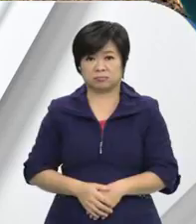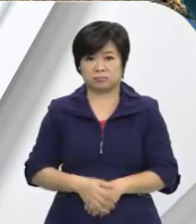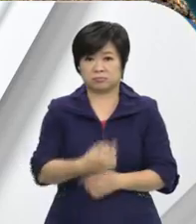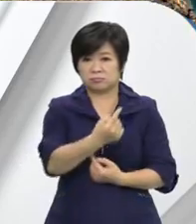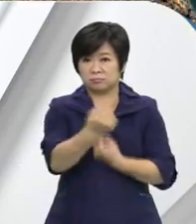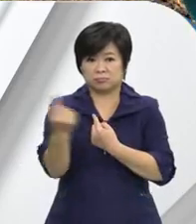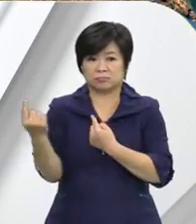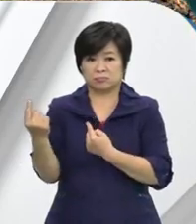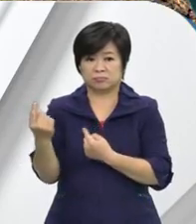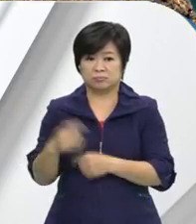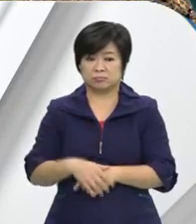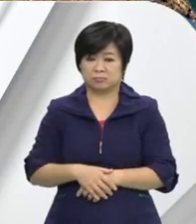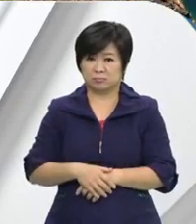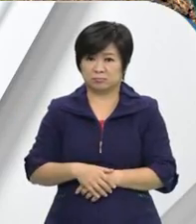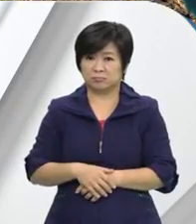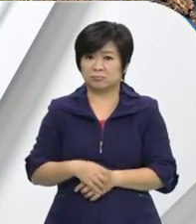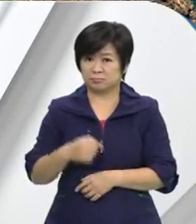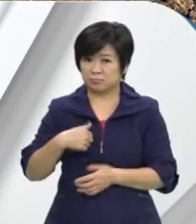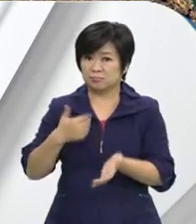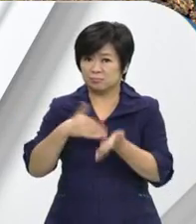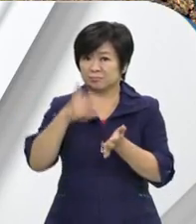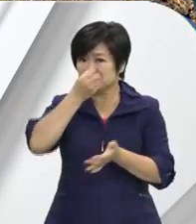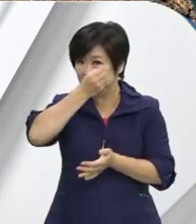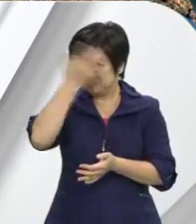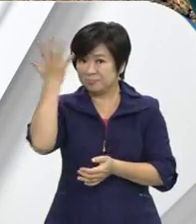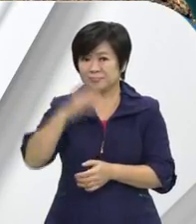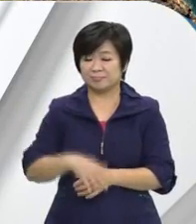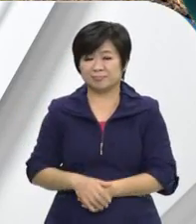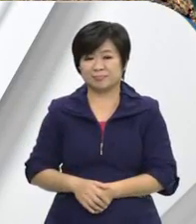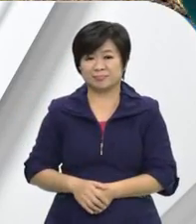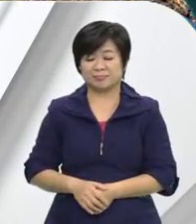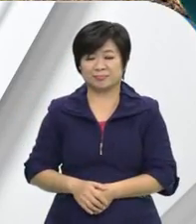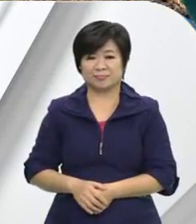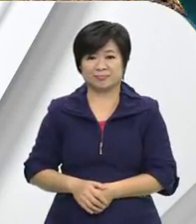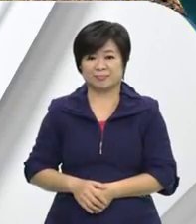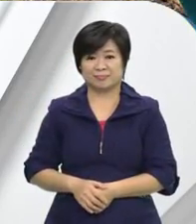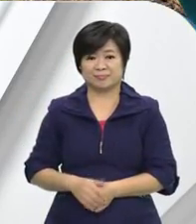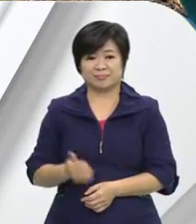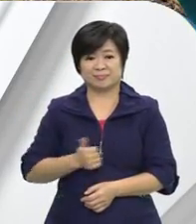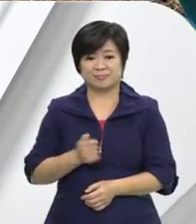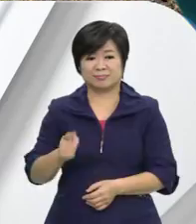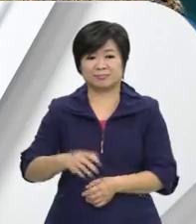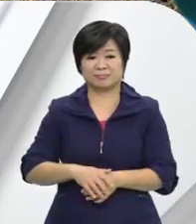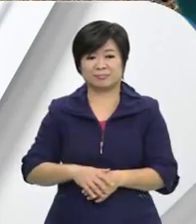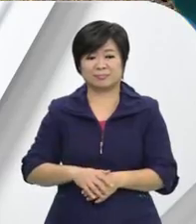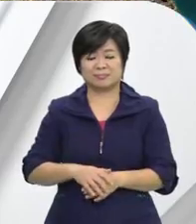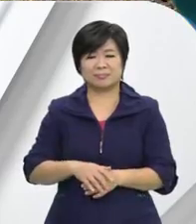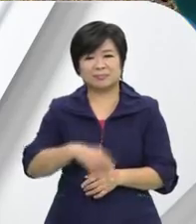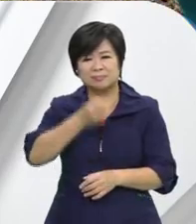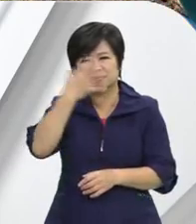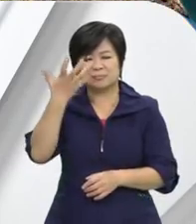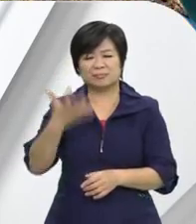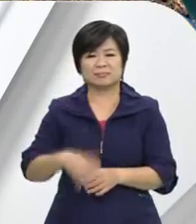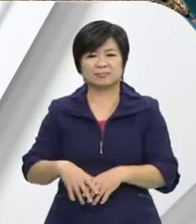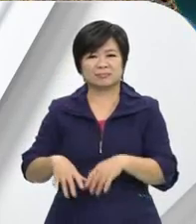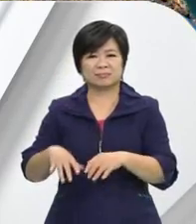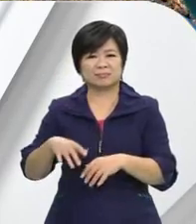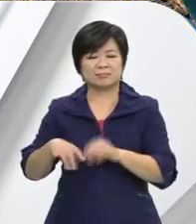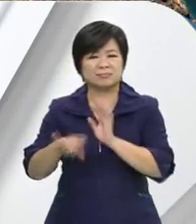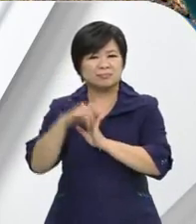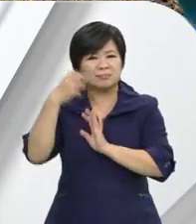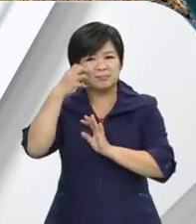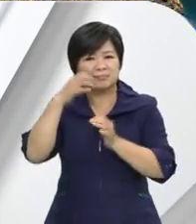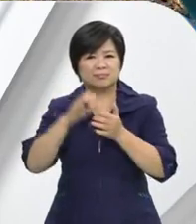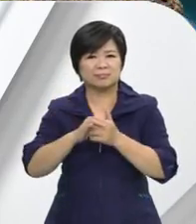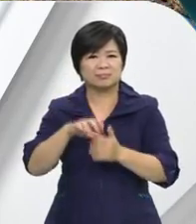后生 也， 算很年轻了啊！我最小的后生还是在左南东市街都有多少的后生，三万